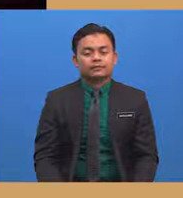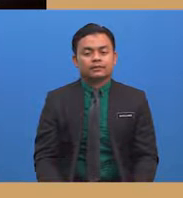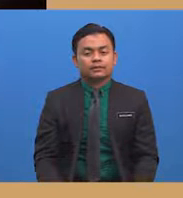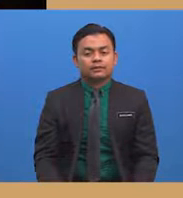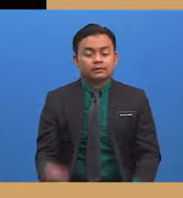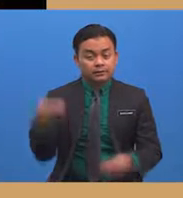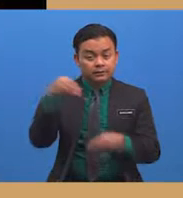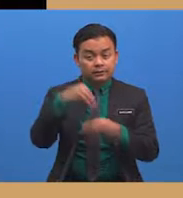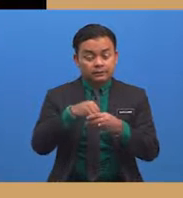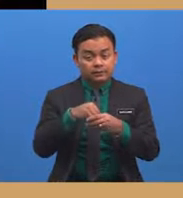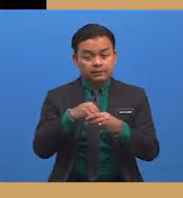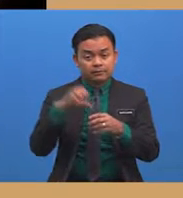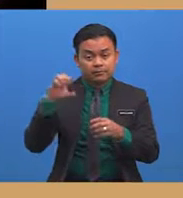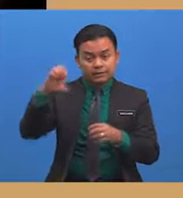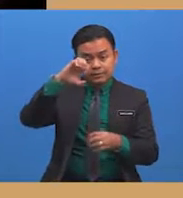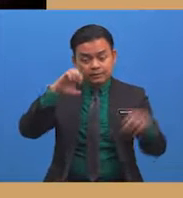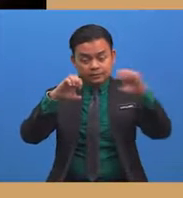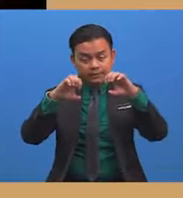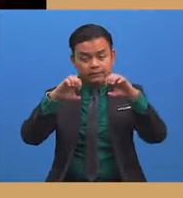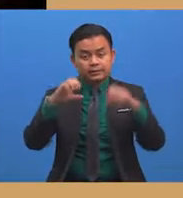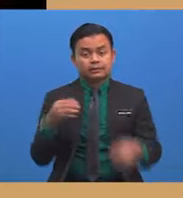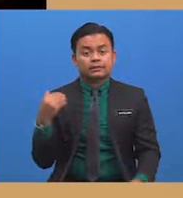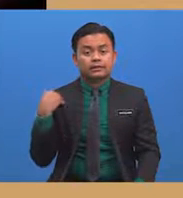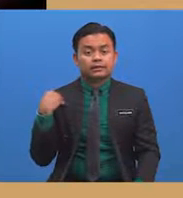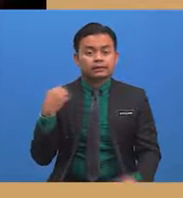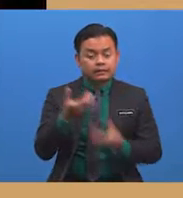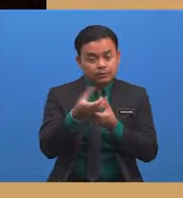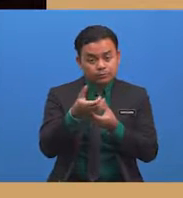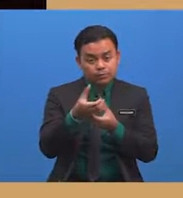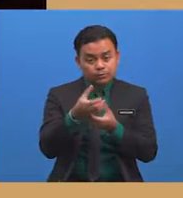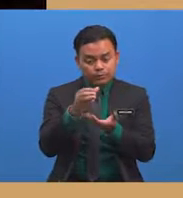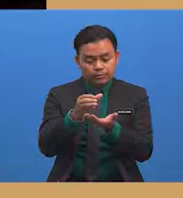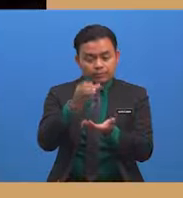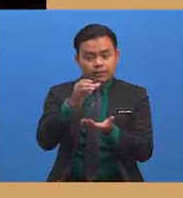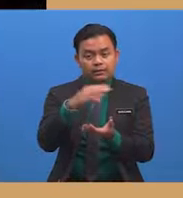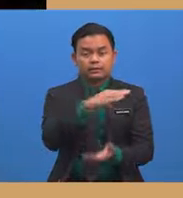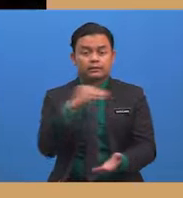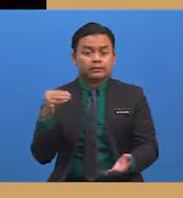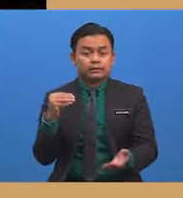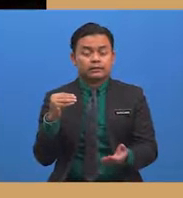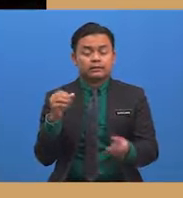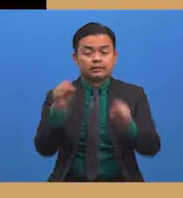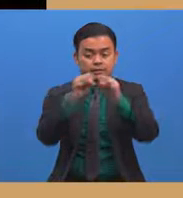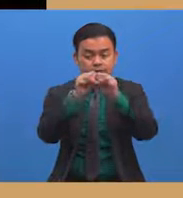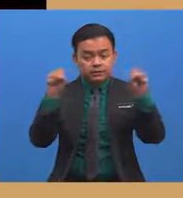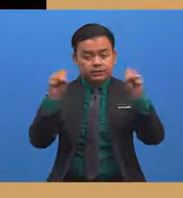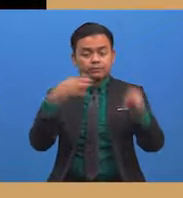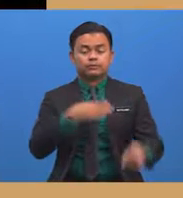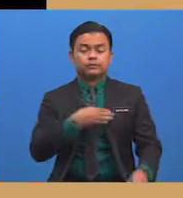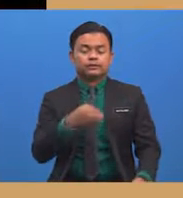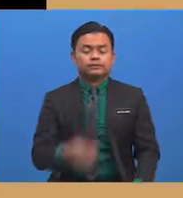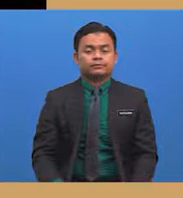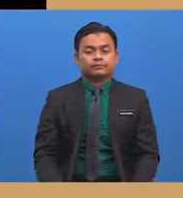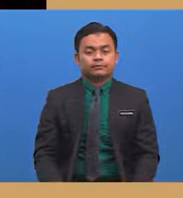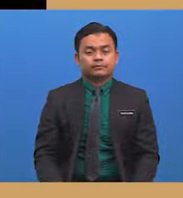suluh, sebuah mark yang legap dan skrin putih. Cikgu letakkan dengan susunan begini.